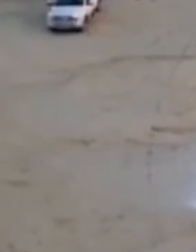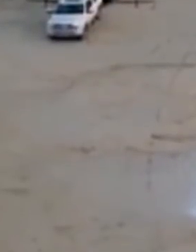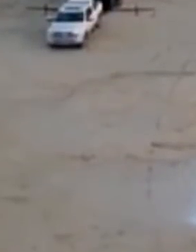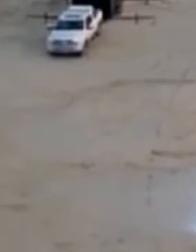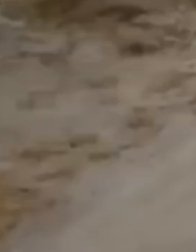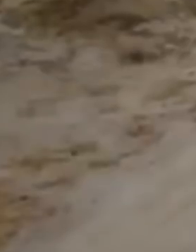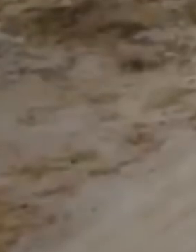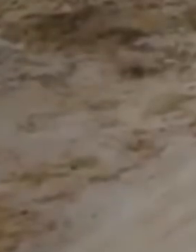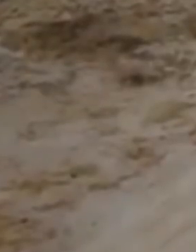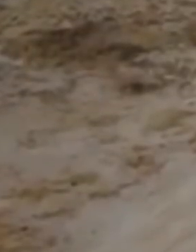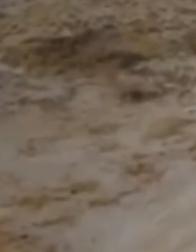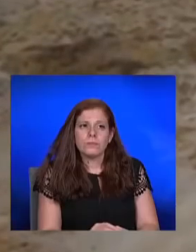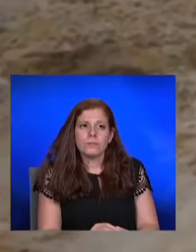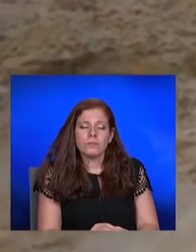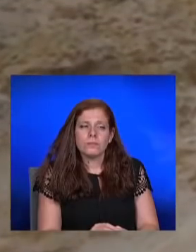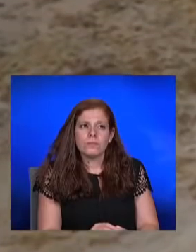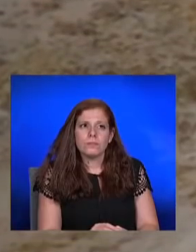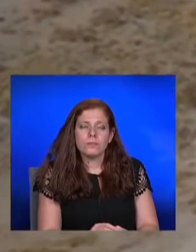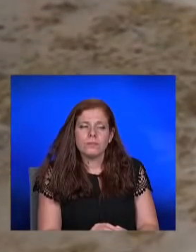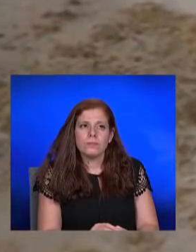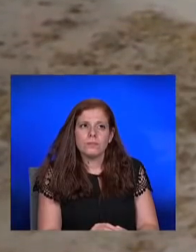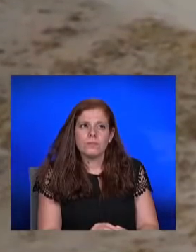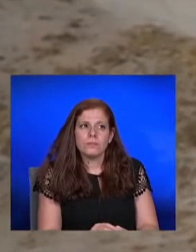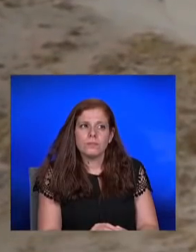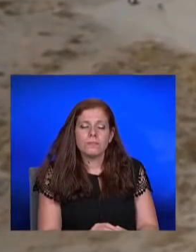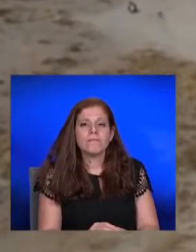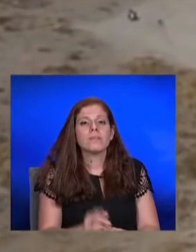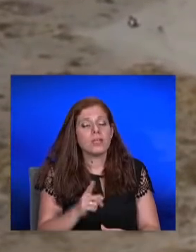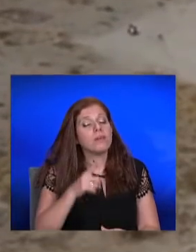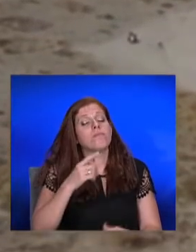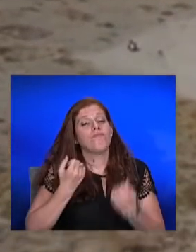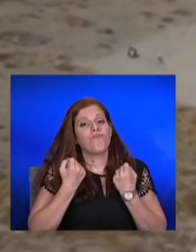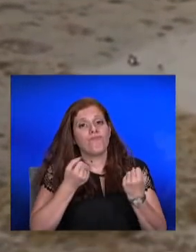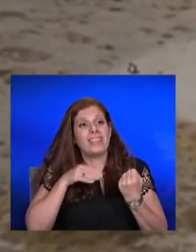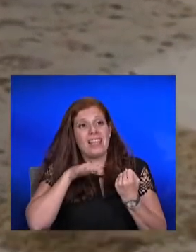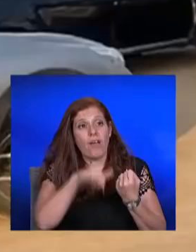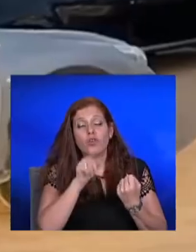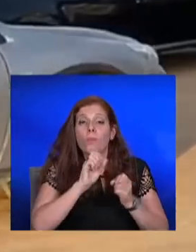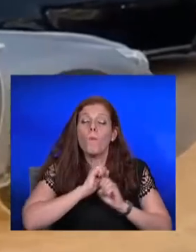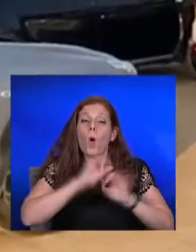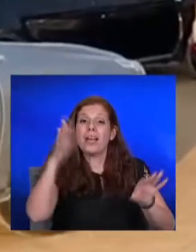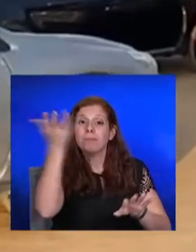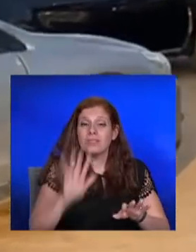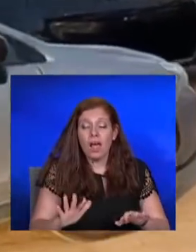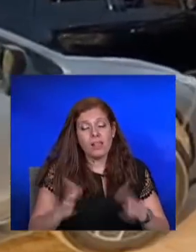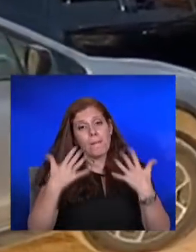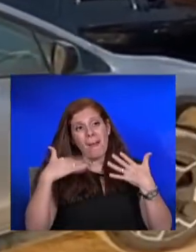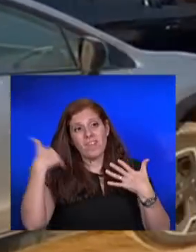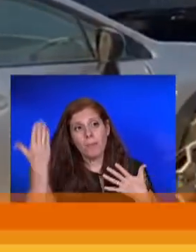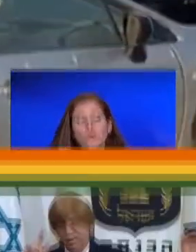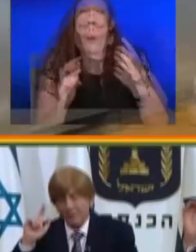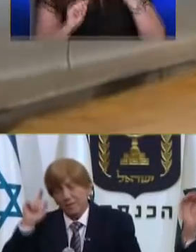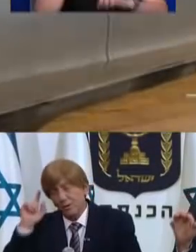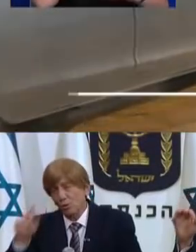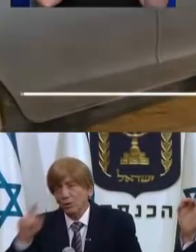עם דרייב-אין מדברי שבו מוקרנים סרטים באוויר הפתוח. זה קורה במועצה האזורית רמת נגב, האתר פתוח 3